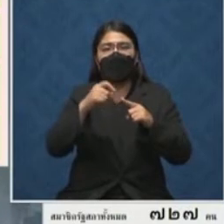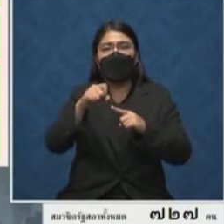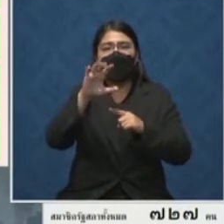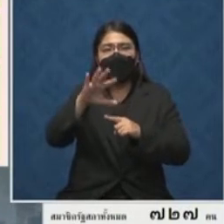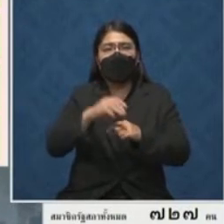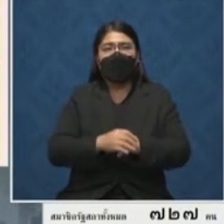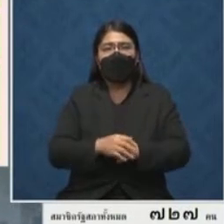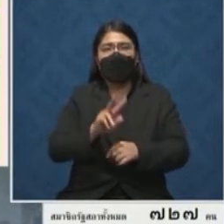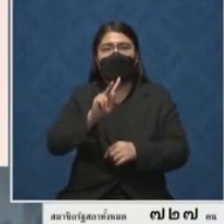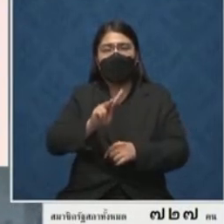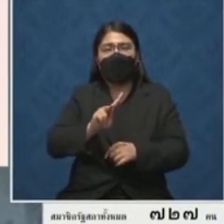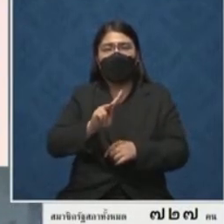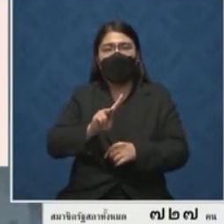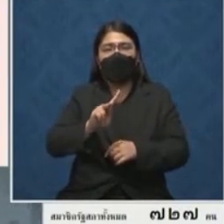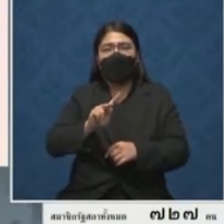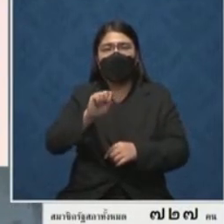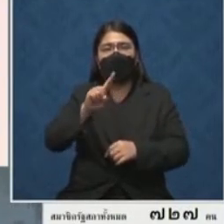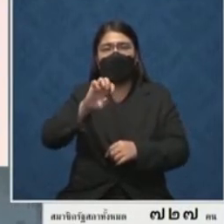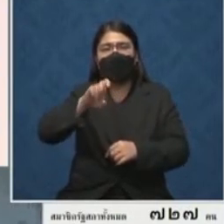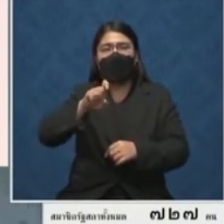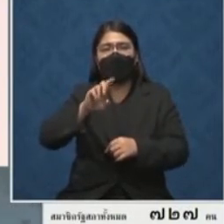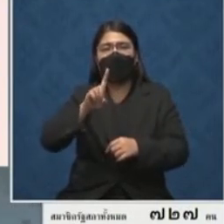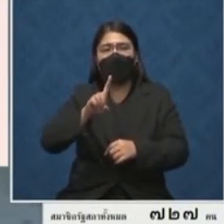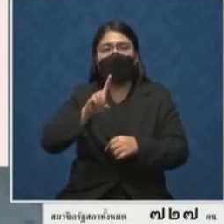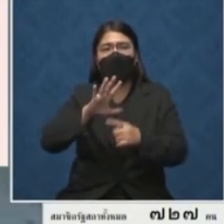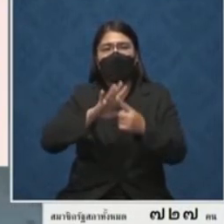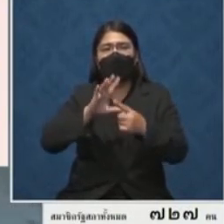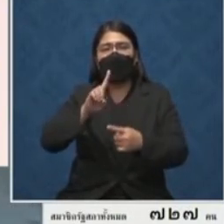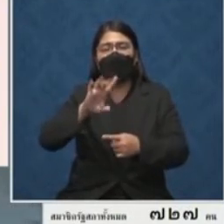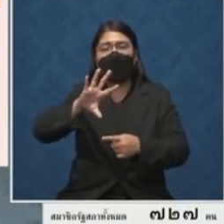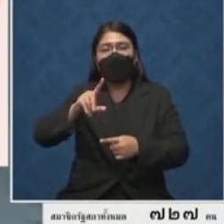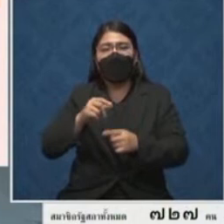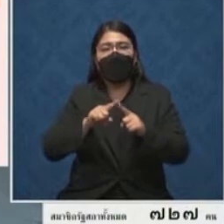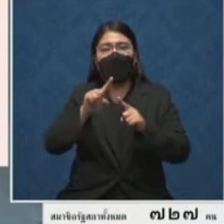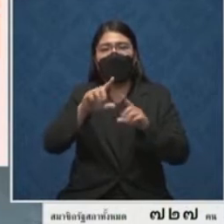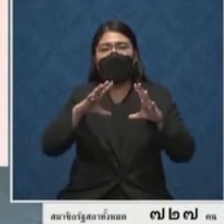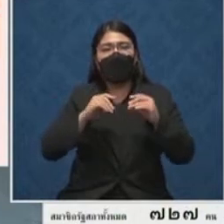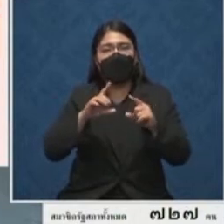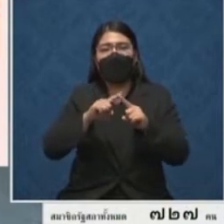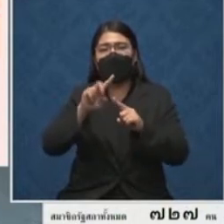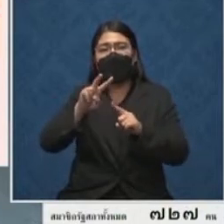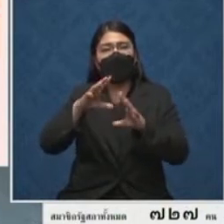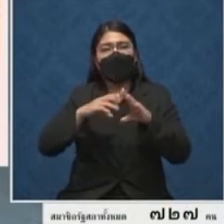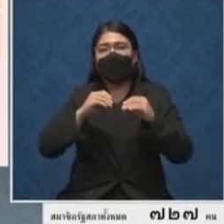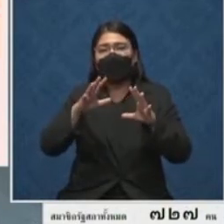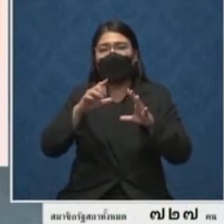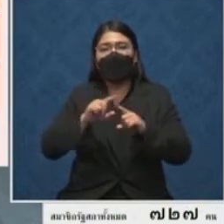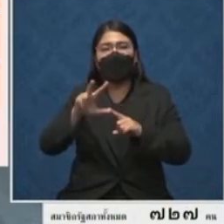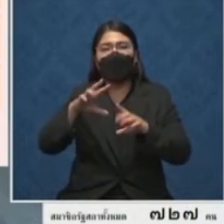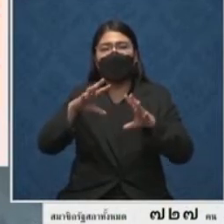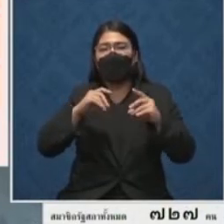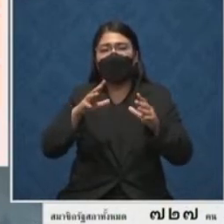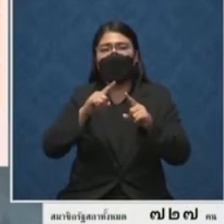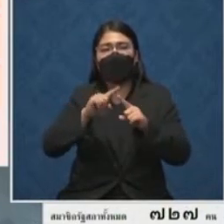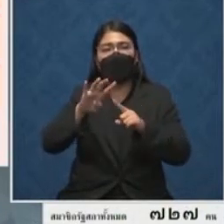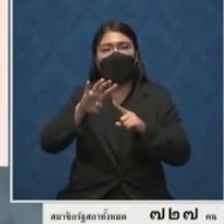ชชุติมัน 1ไม่รับหลักการ2ไม่รับหลักการ3ไม่รับหลักการ4